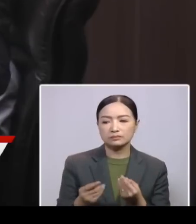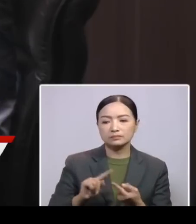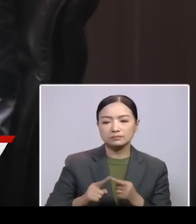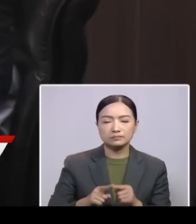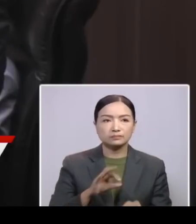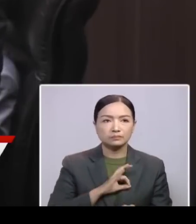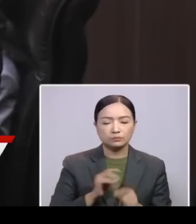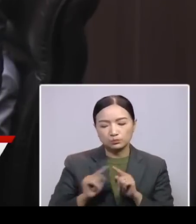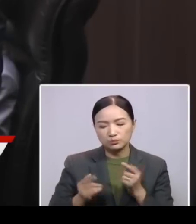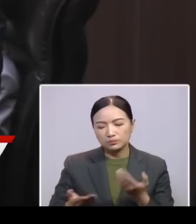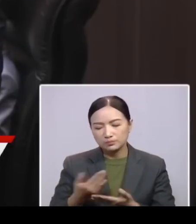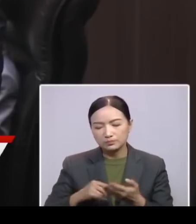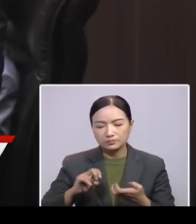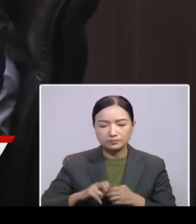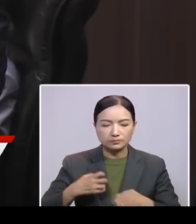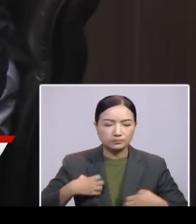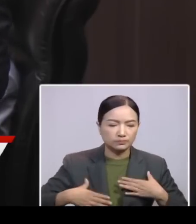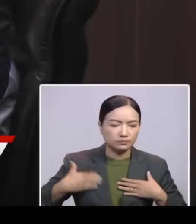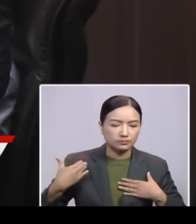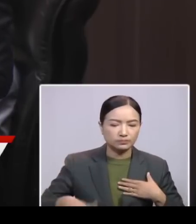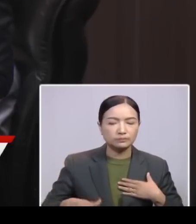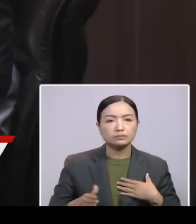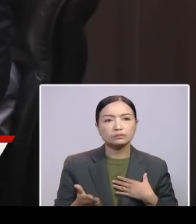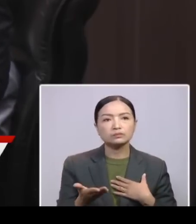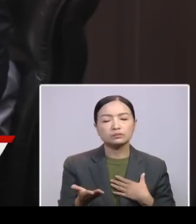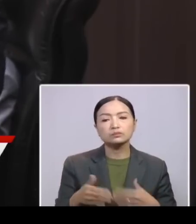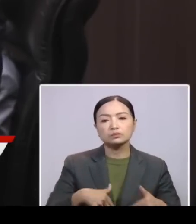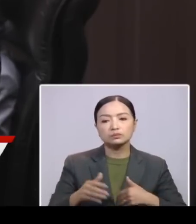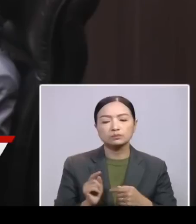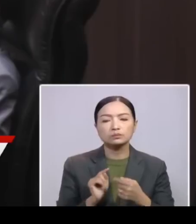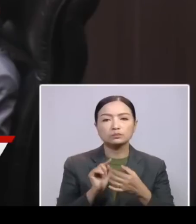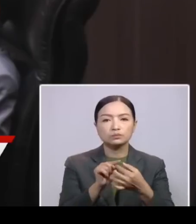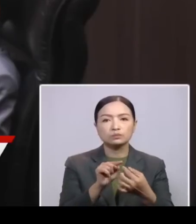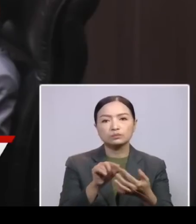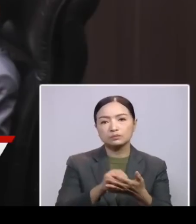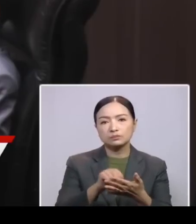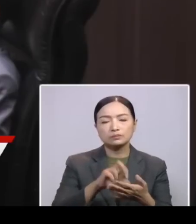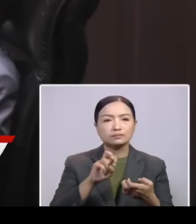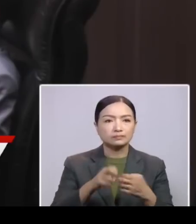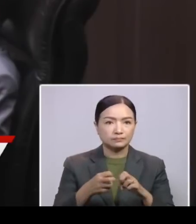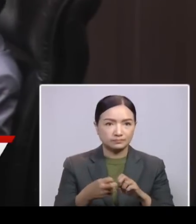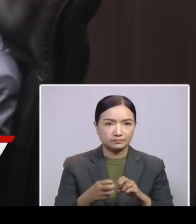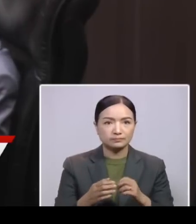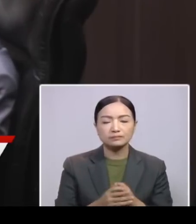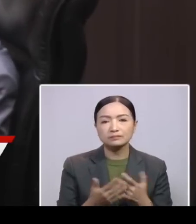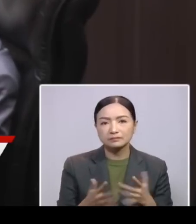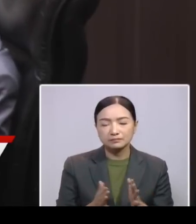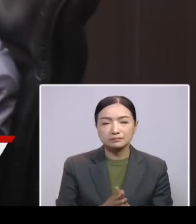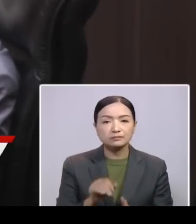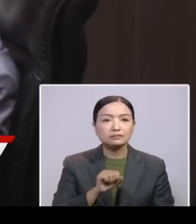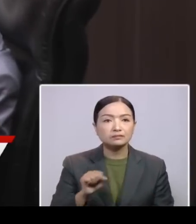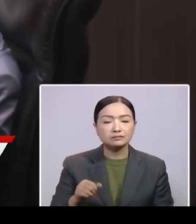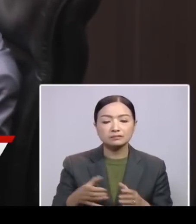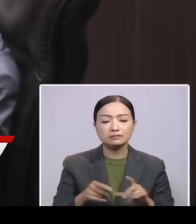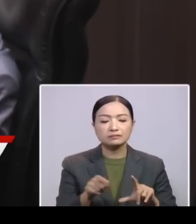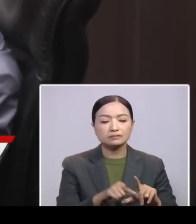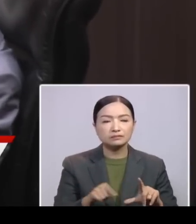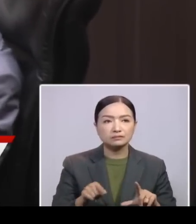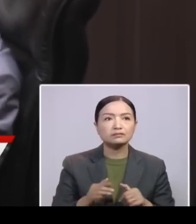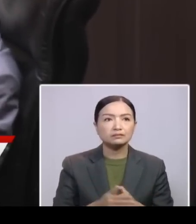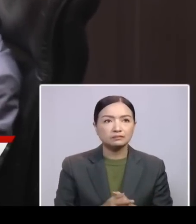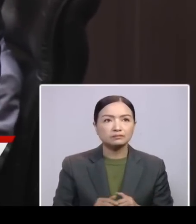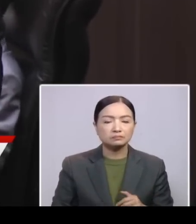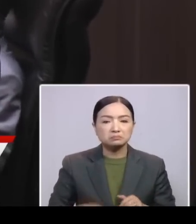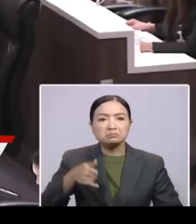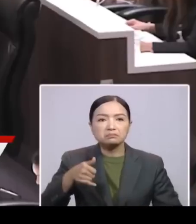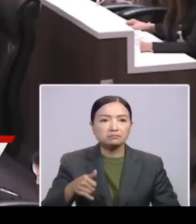กได้หารือถึงปัญหาความเดือดร้อนของพี่น้องประชาชนเพื่อ นำไปสู่การแก้ไขปัญหาแทนนะคะจากนั้นบรรดาส.ส.ของพรรคก้าวไกลก็สลับกันลุ